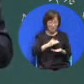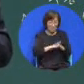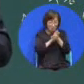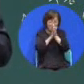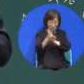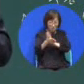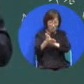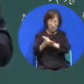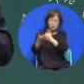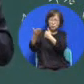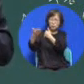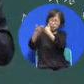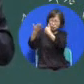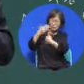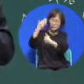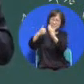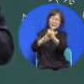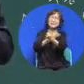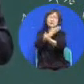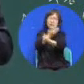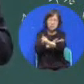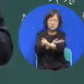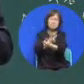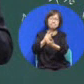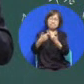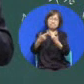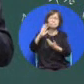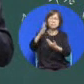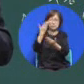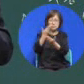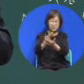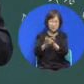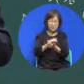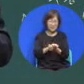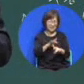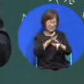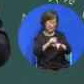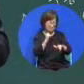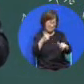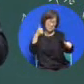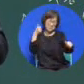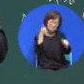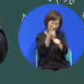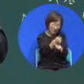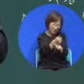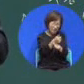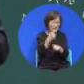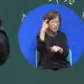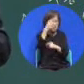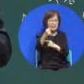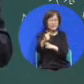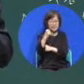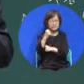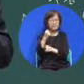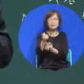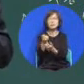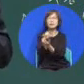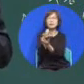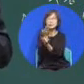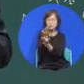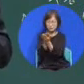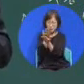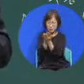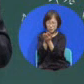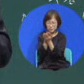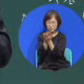해 주옵소서. And Lord, would you help us to see the strength by which that you change me? 영적인 힘을 우리에게 주옵소서. And would you